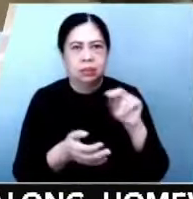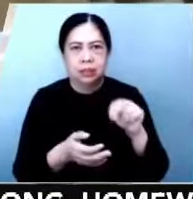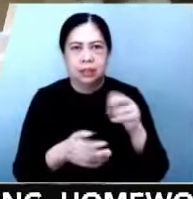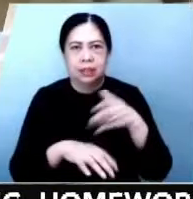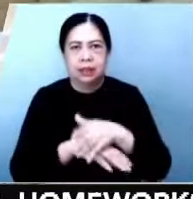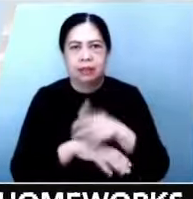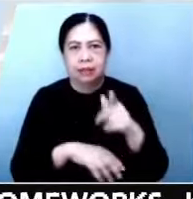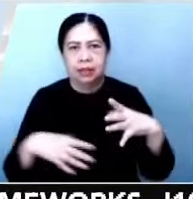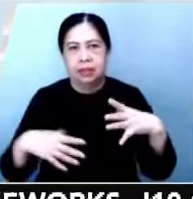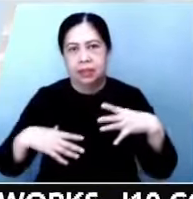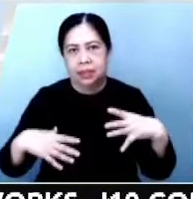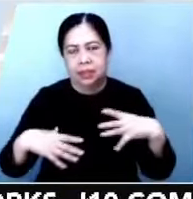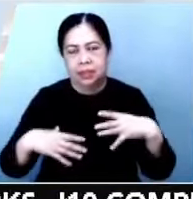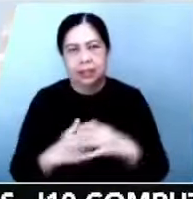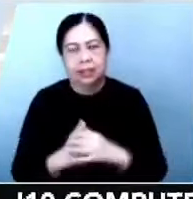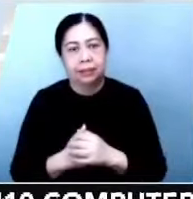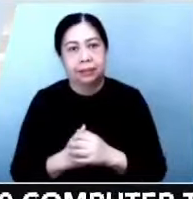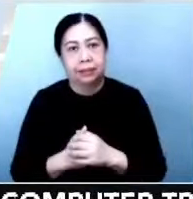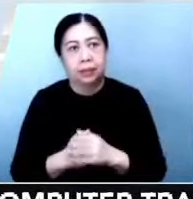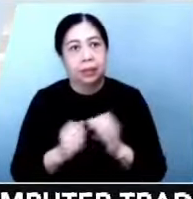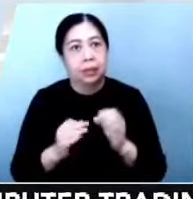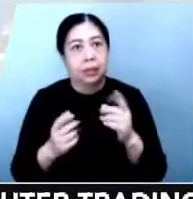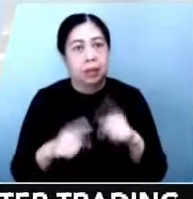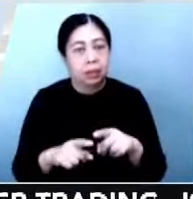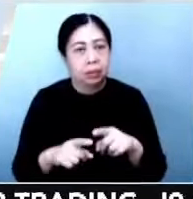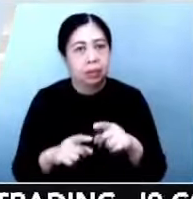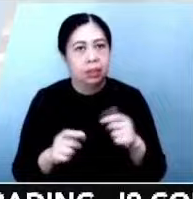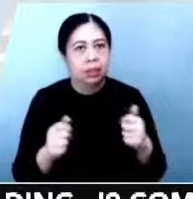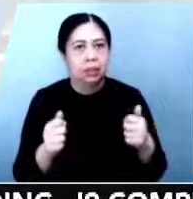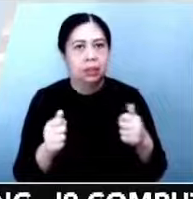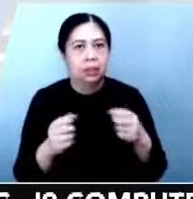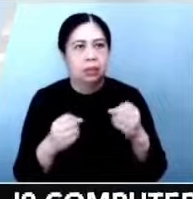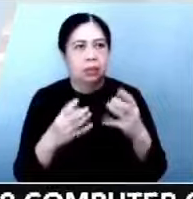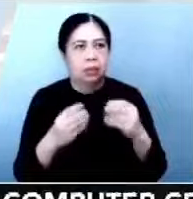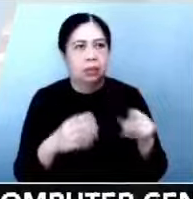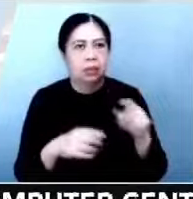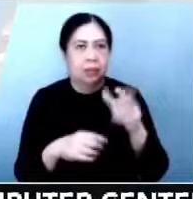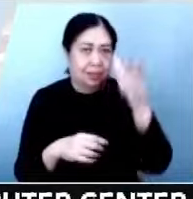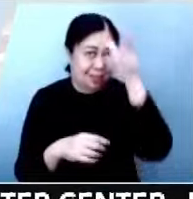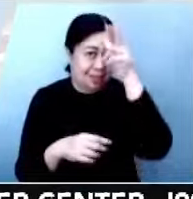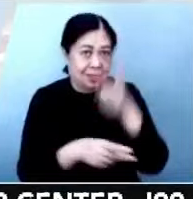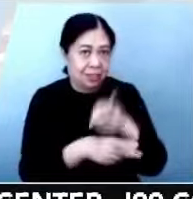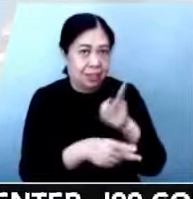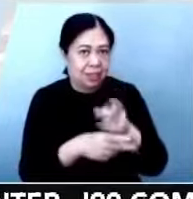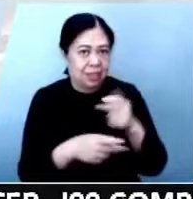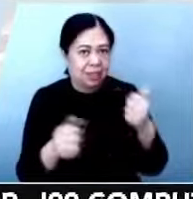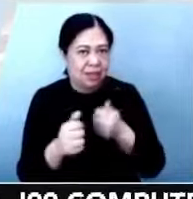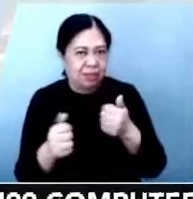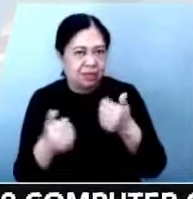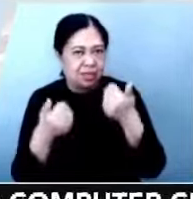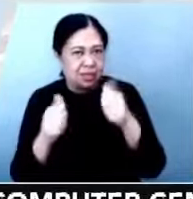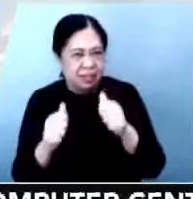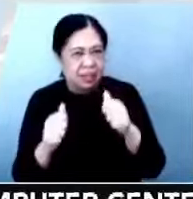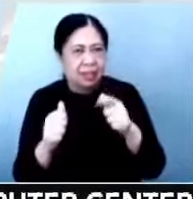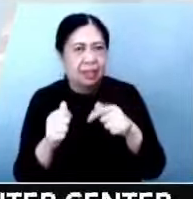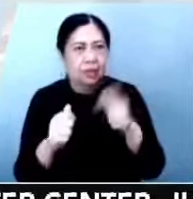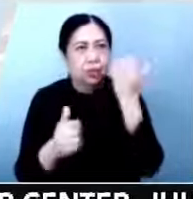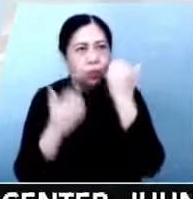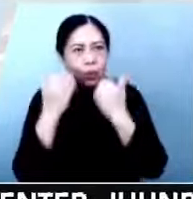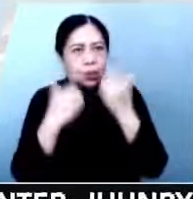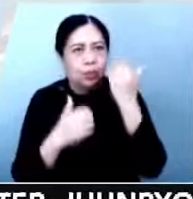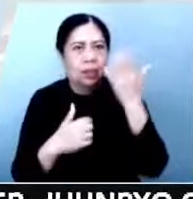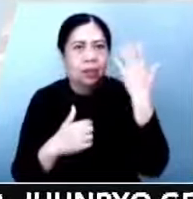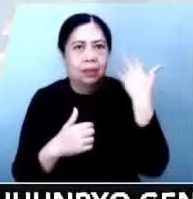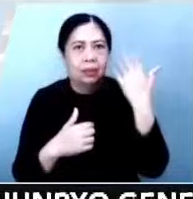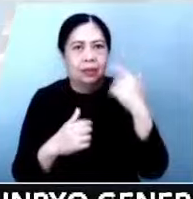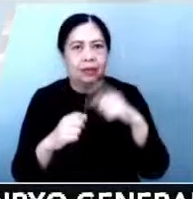holiday season. Kung nangyari po, hinabol po ng ating industriya yung tingin nating kakulangan sa produksyon